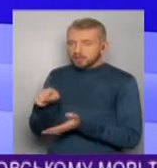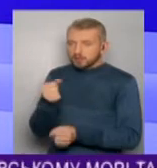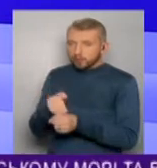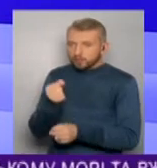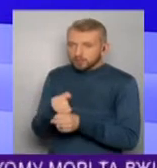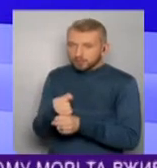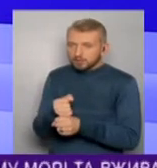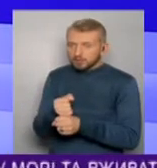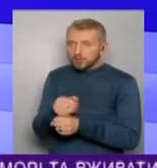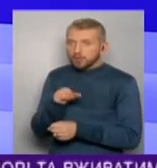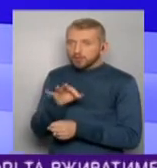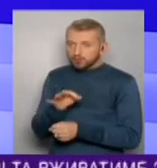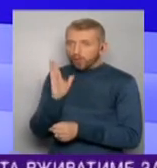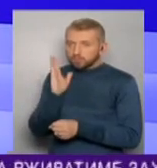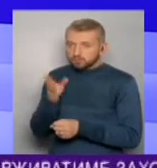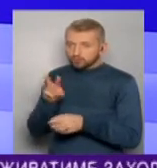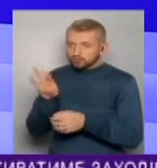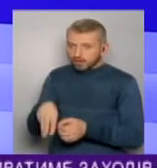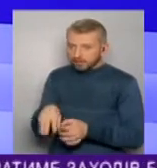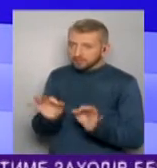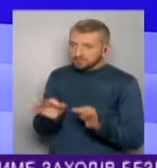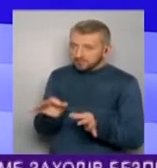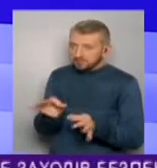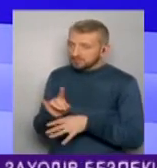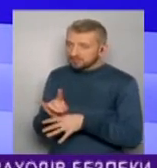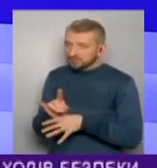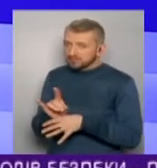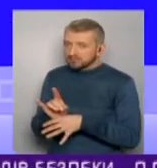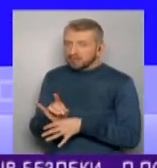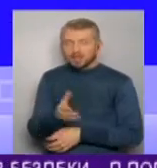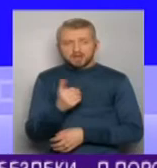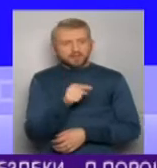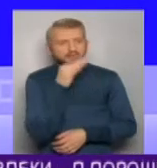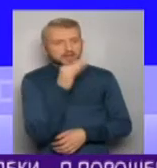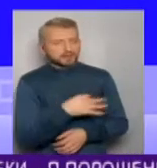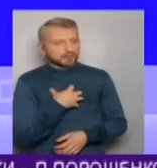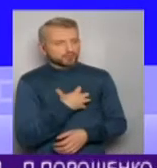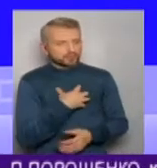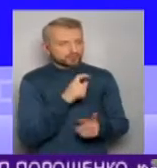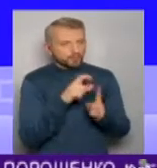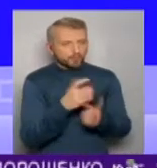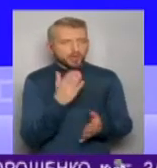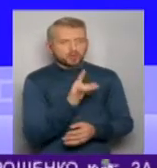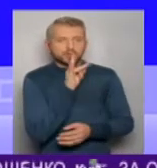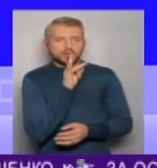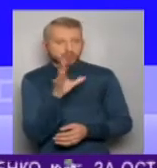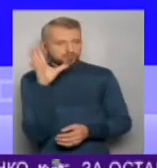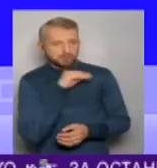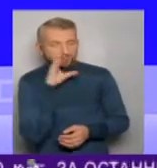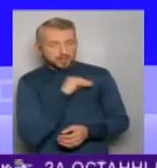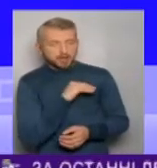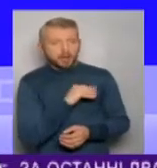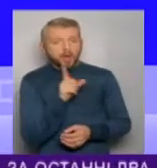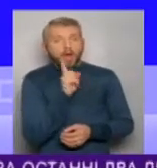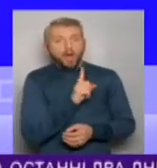то відповідні штрафи так само будуть. Це правда? Ну, давайте, ви сказали ключове слово, якщо не будемо справлятися. Поки, слава